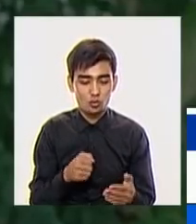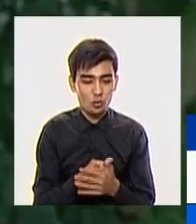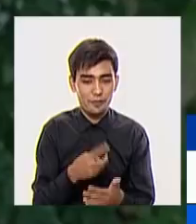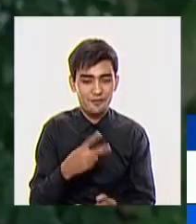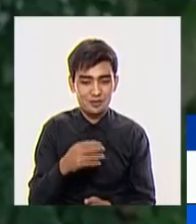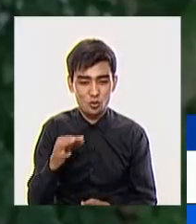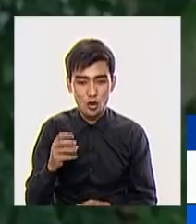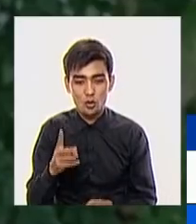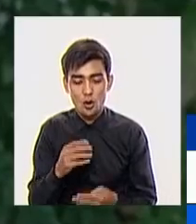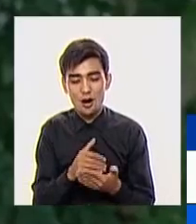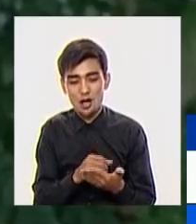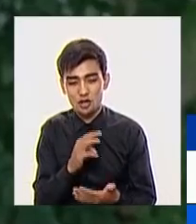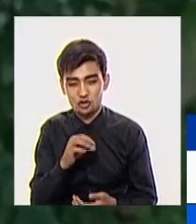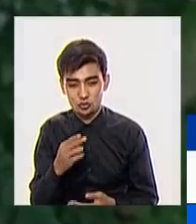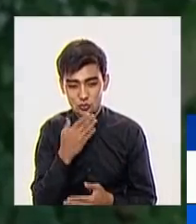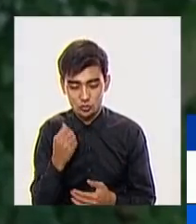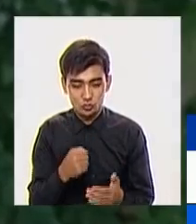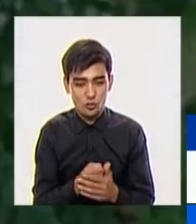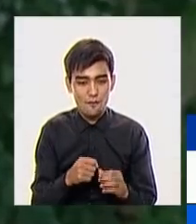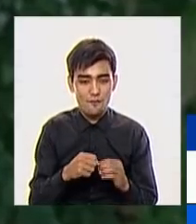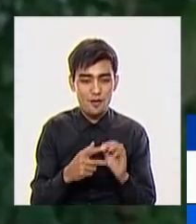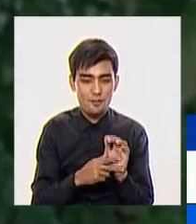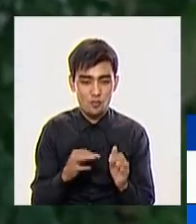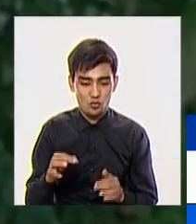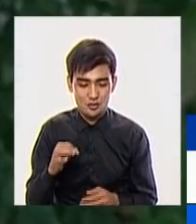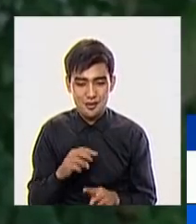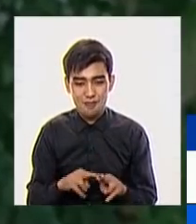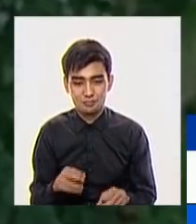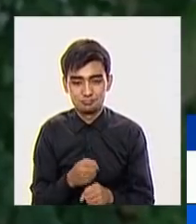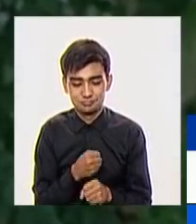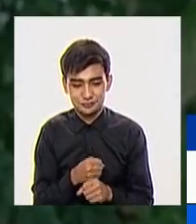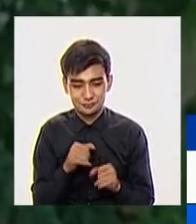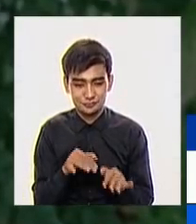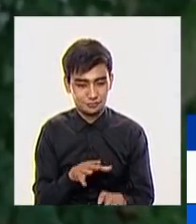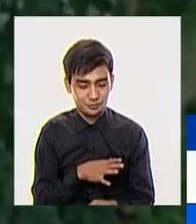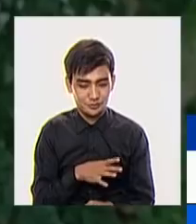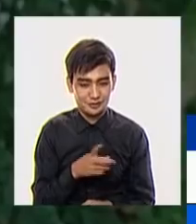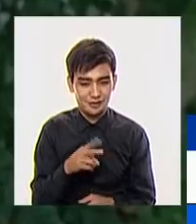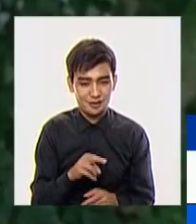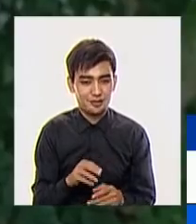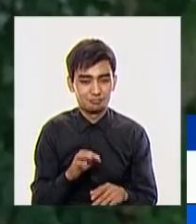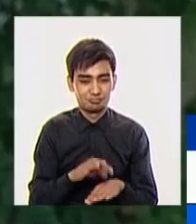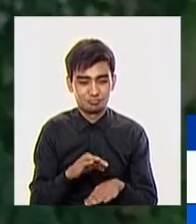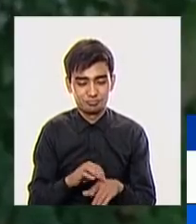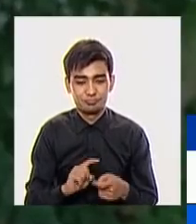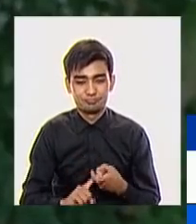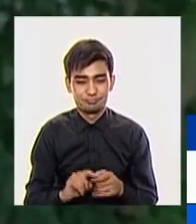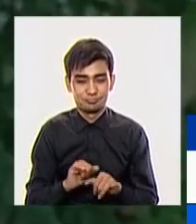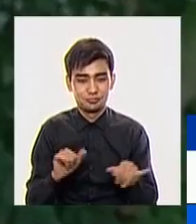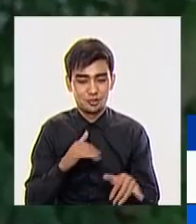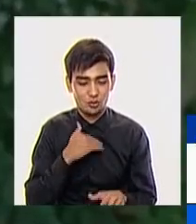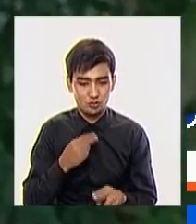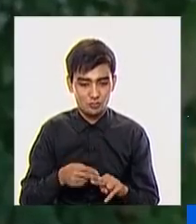не участвующие в проекте – до 18:00. Такие меры были приняты для предотвращения распространения заболеваний